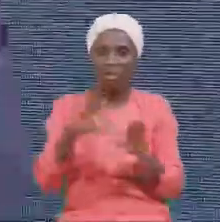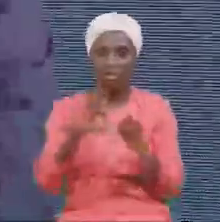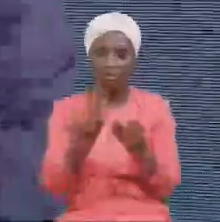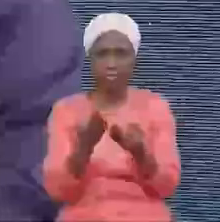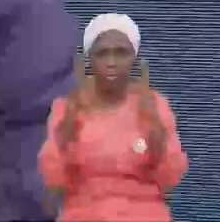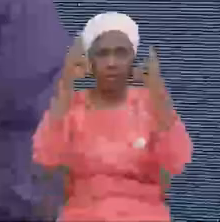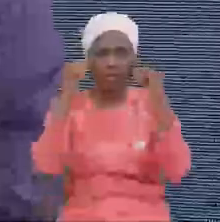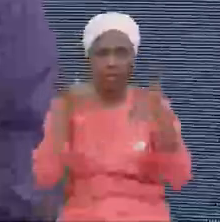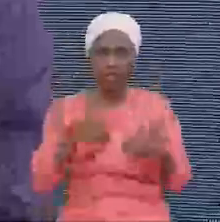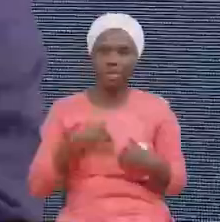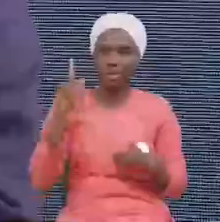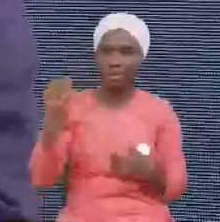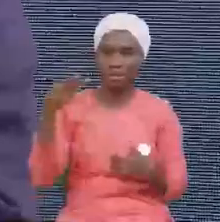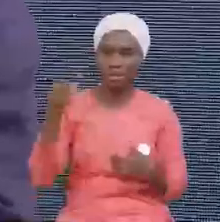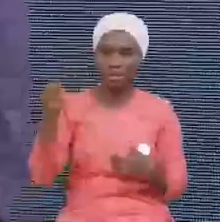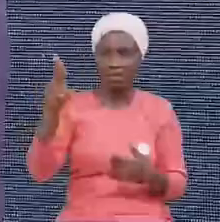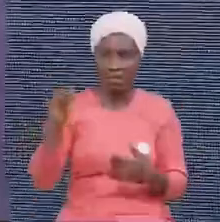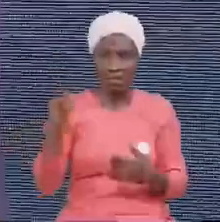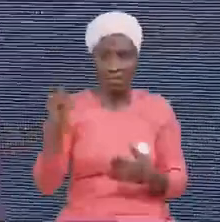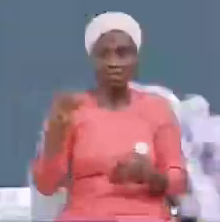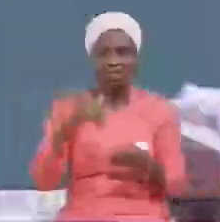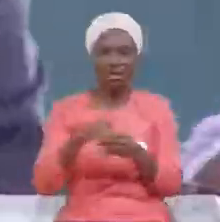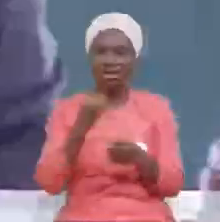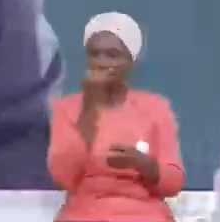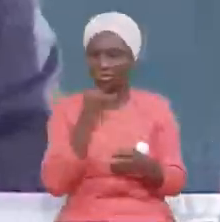Moïse avait des épines en Israël.